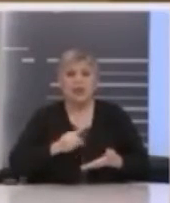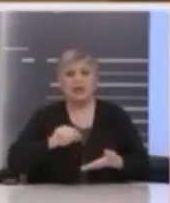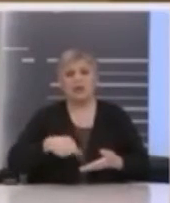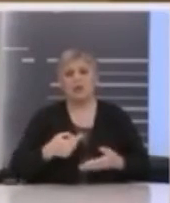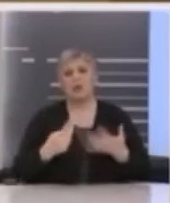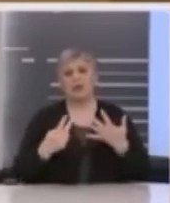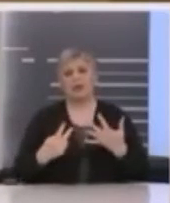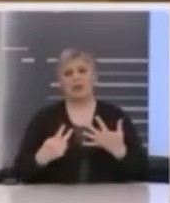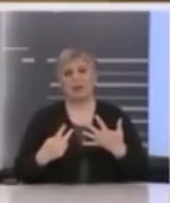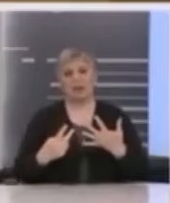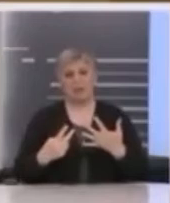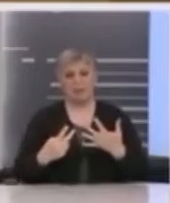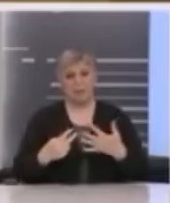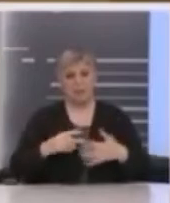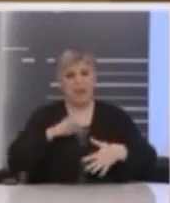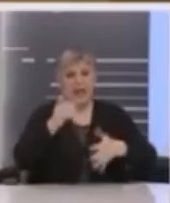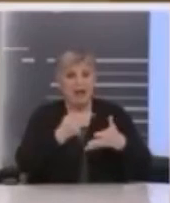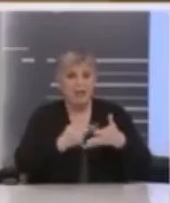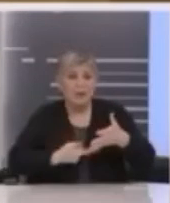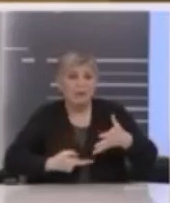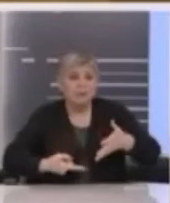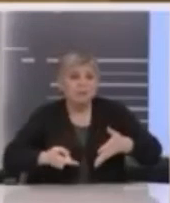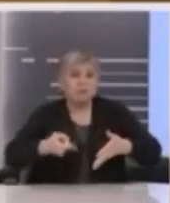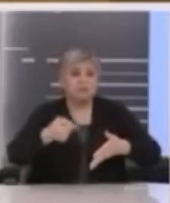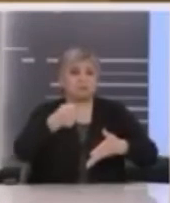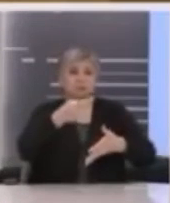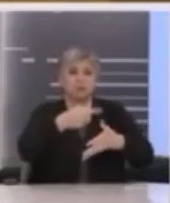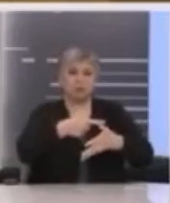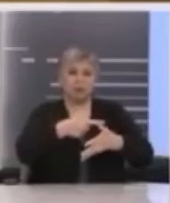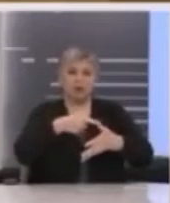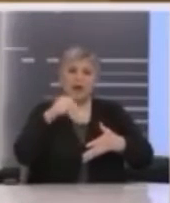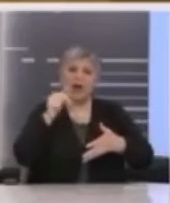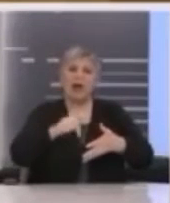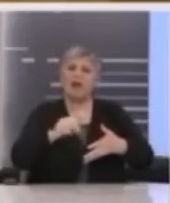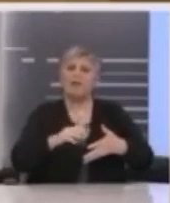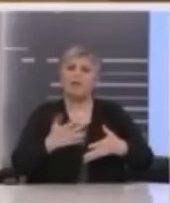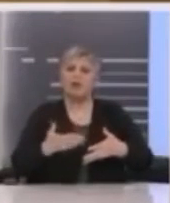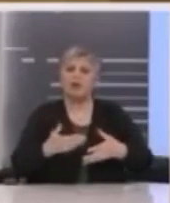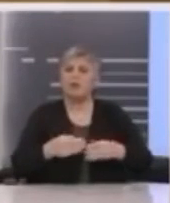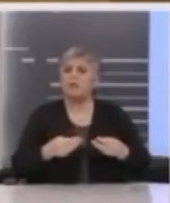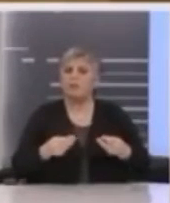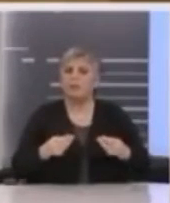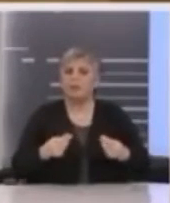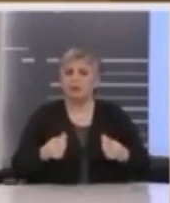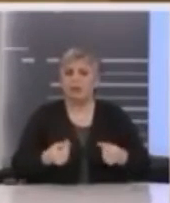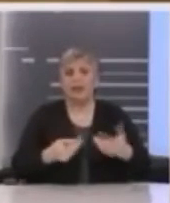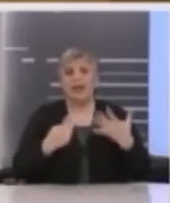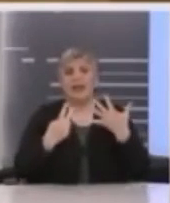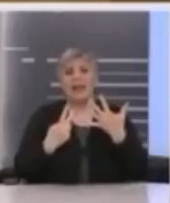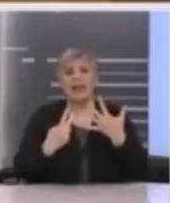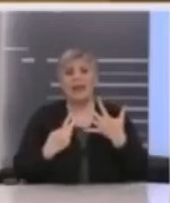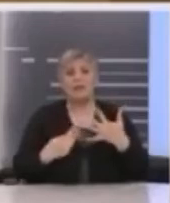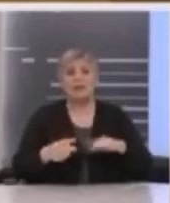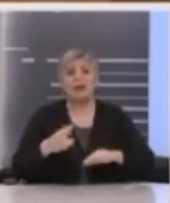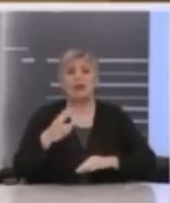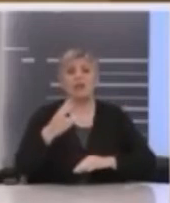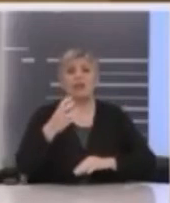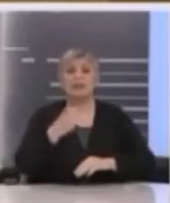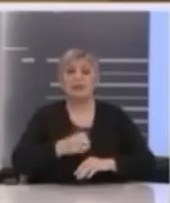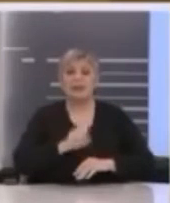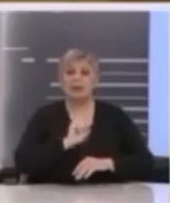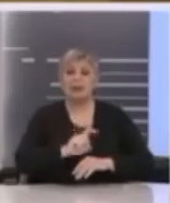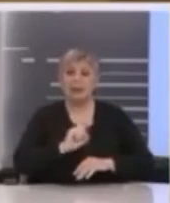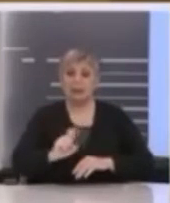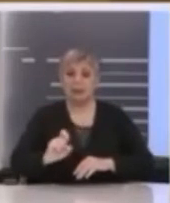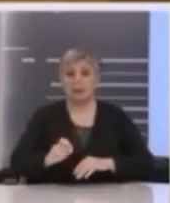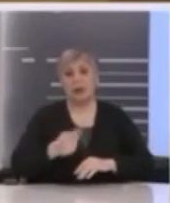το υπερπλεόνασμα είναι ουσιαστικά αυτά τα 730 εκατομμύρια που μοιράζονται με τη μορφή επιδομάτων.